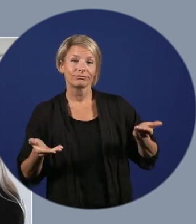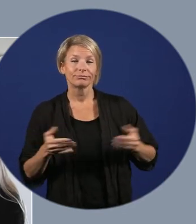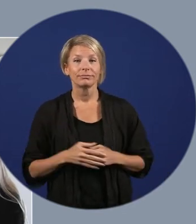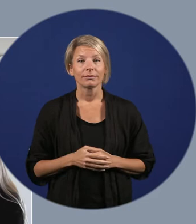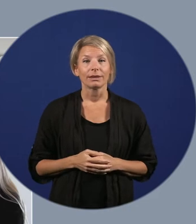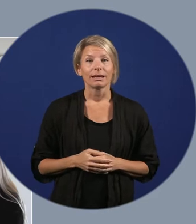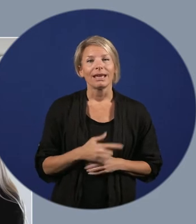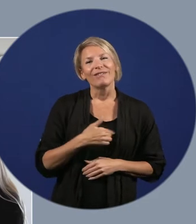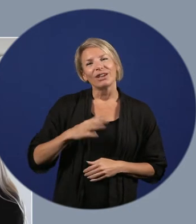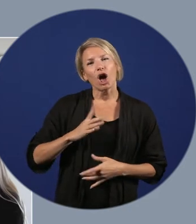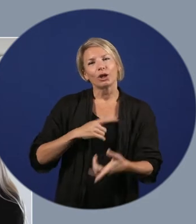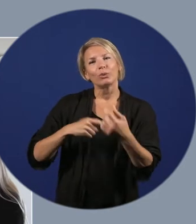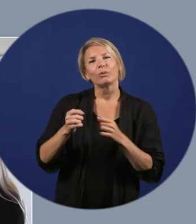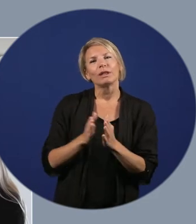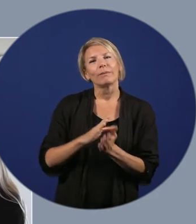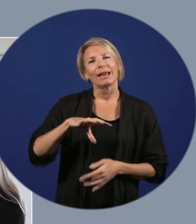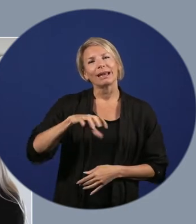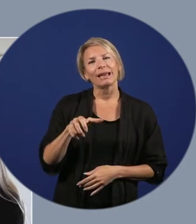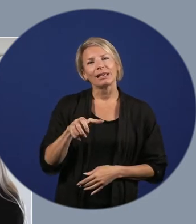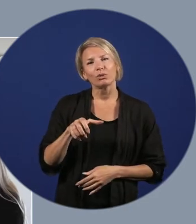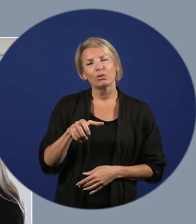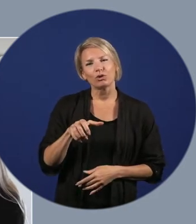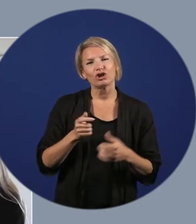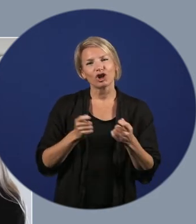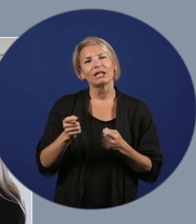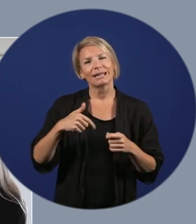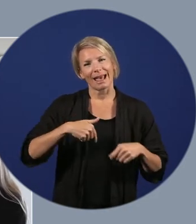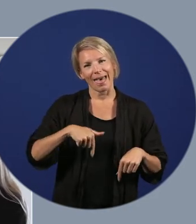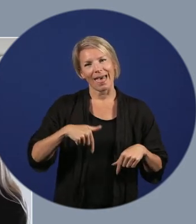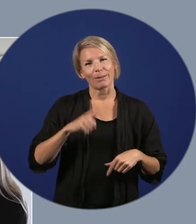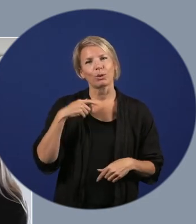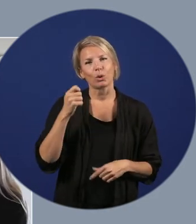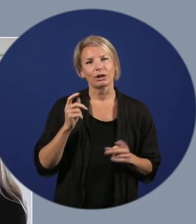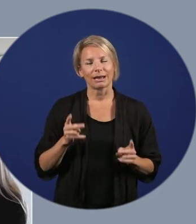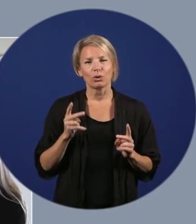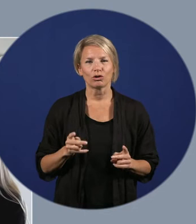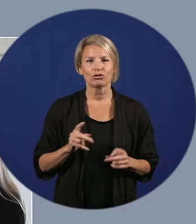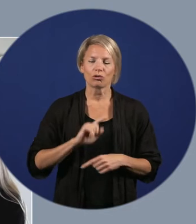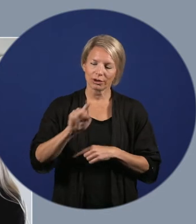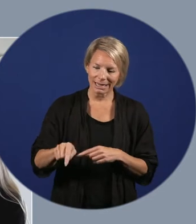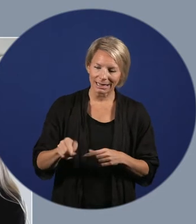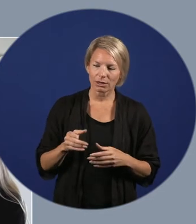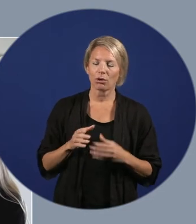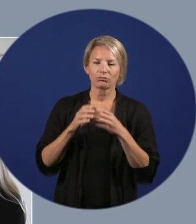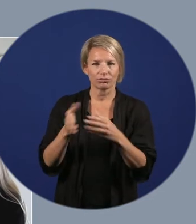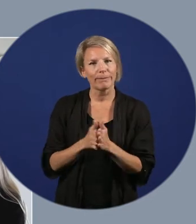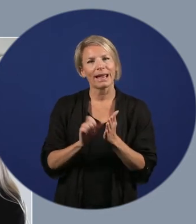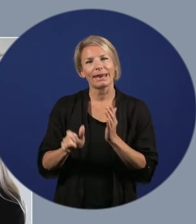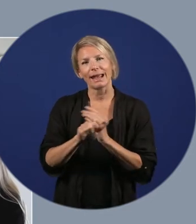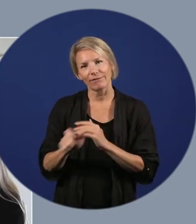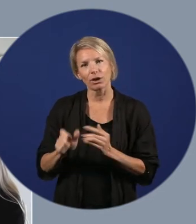ett utbyte med regionstyrelsen här på Gotland. Gå ner med elever och hälsa på och träffar faktiskt våra